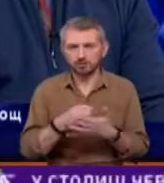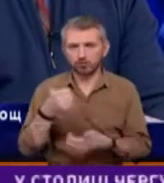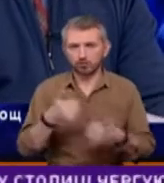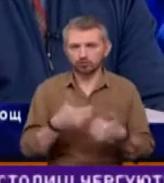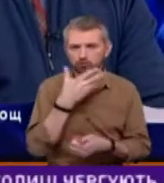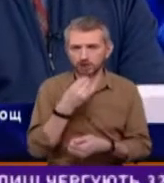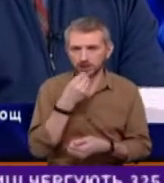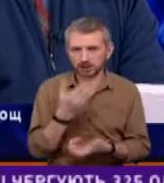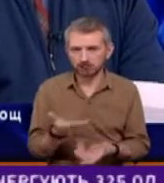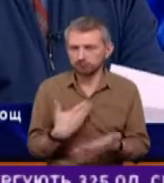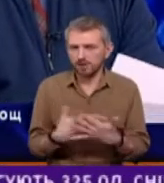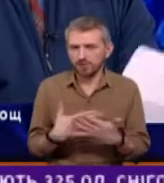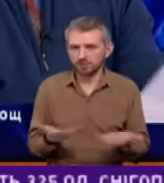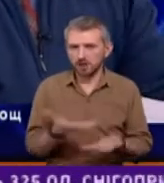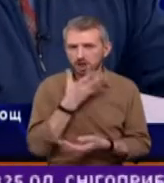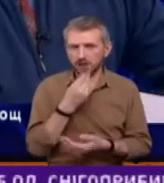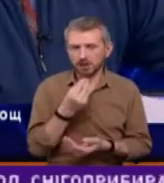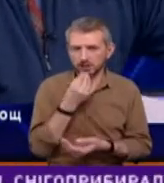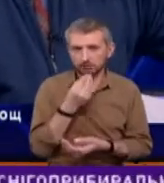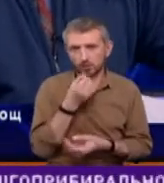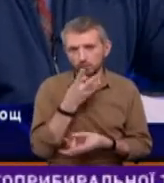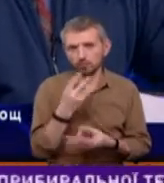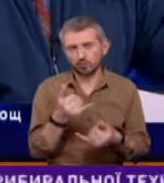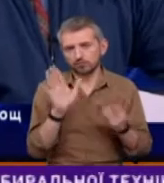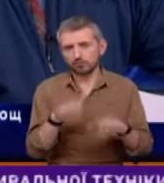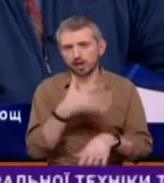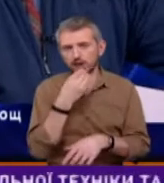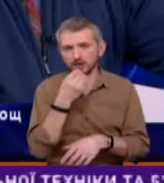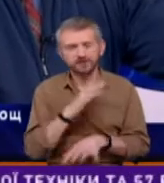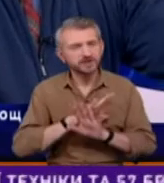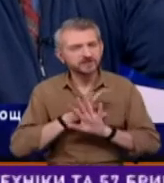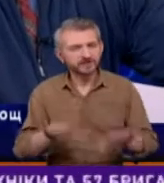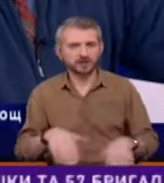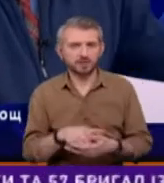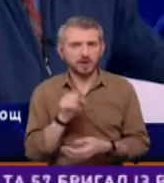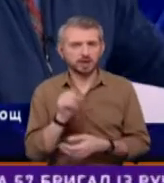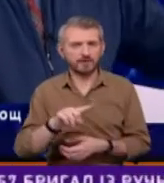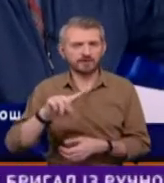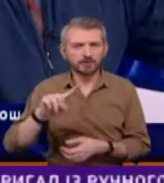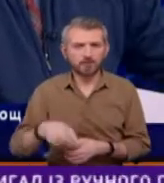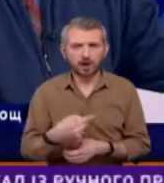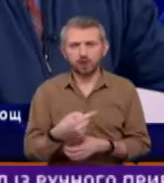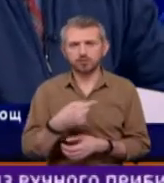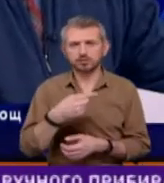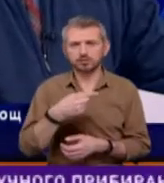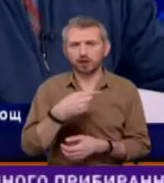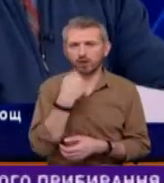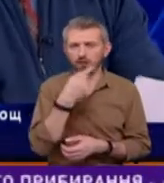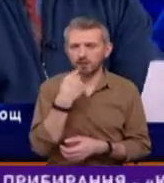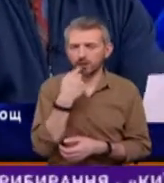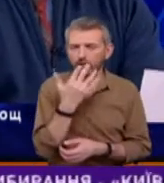конкурсу «Краси». Здавалось, де красива, вона і красива. Але ж ні, там вимагають і знання мови,